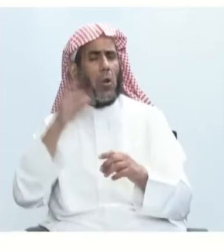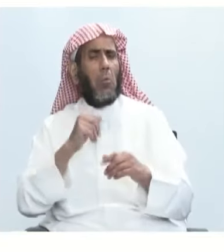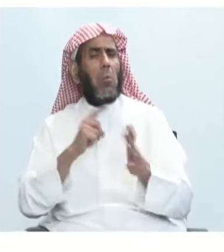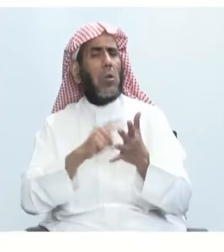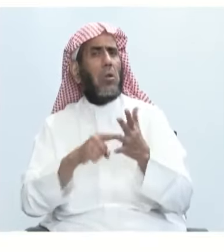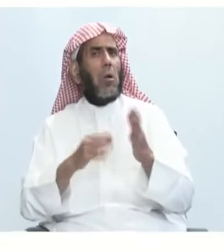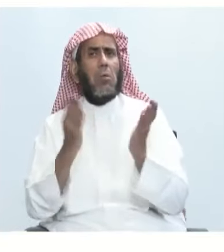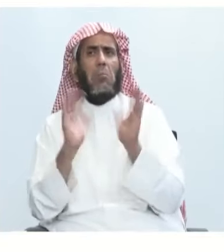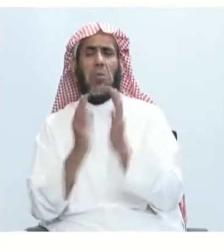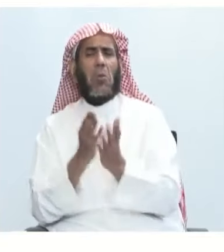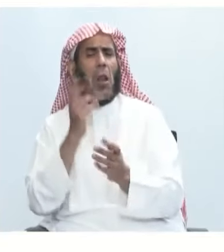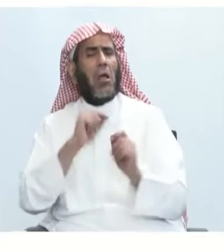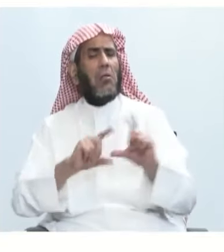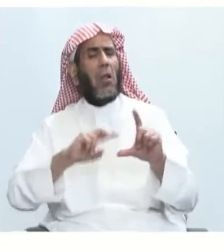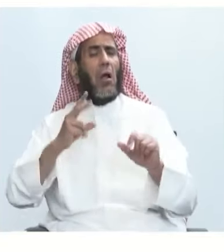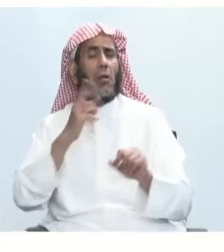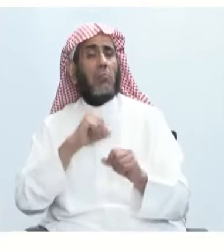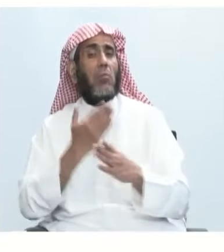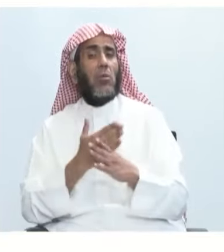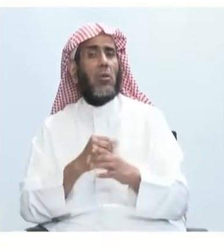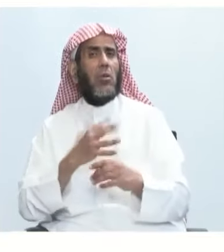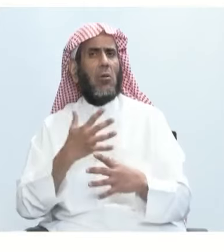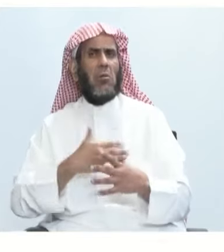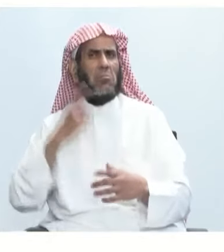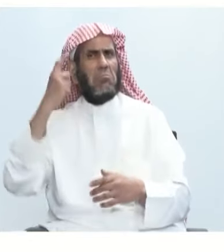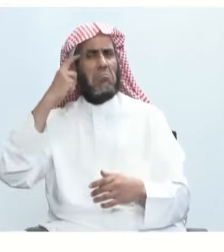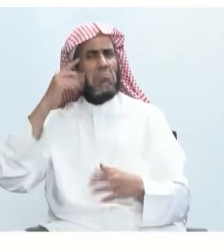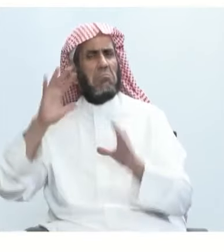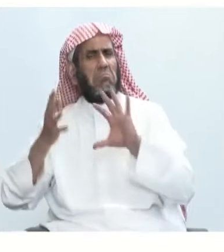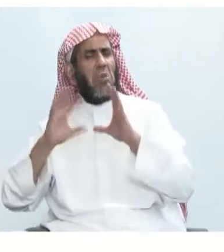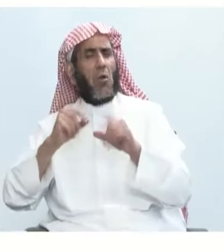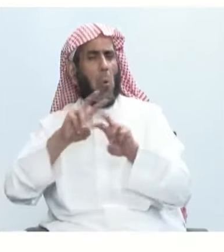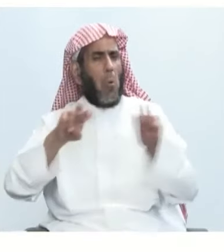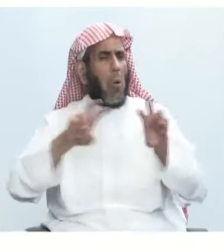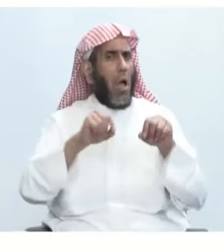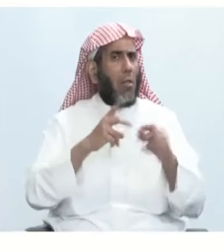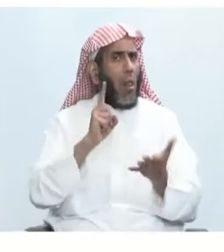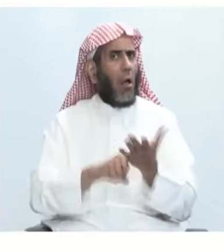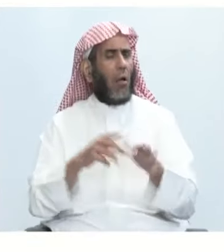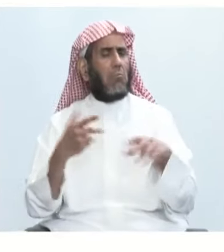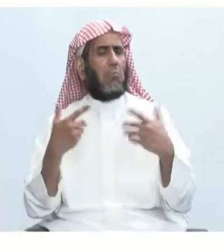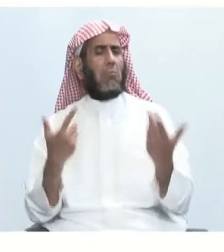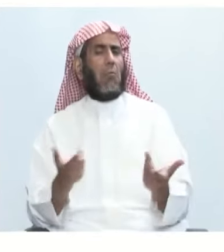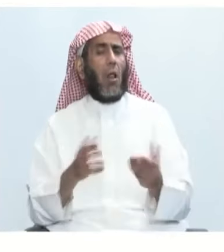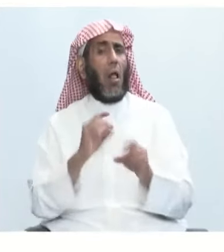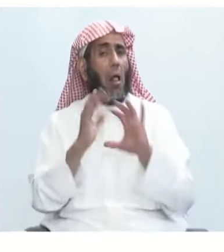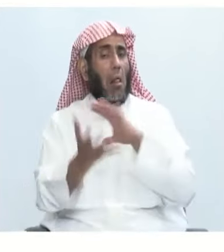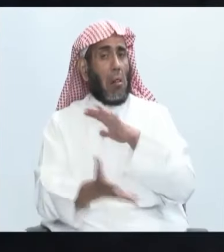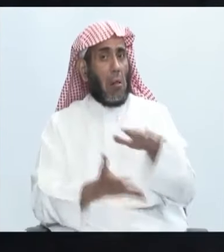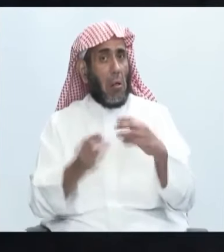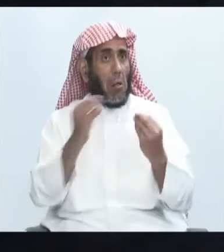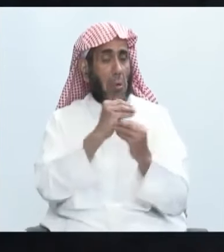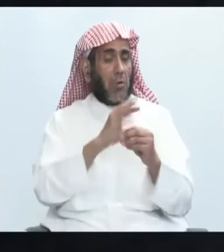ترتيبات المدرسه ولا اي دليل اخر لذلك تشكك زملائي في الخبر واخذوا في البحث عن الحقيقه وهو فعلا موجود